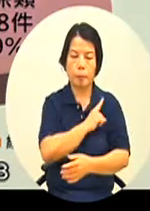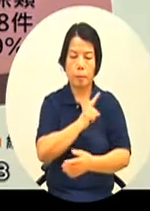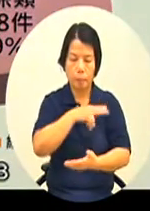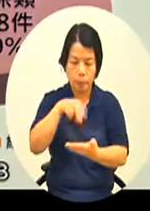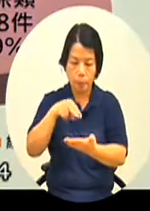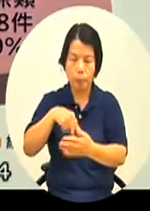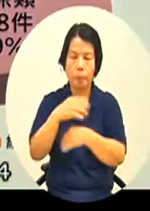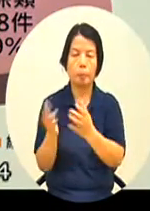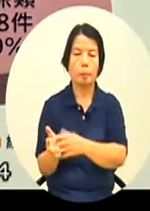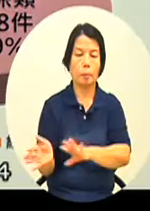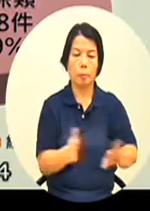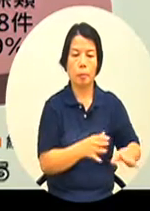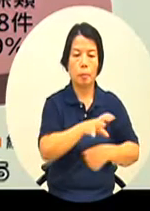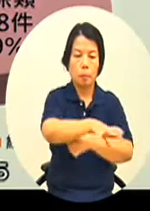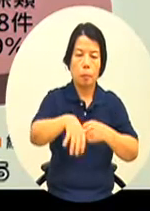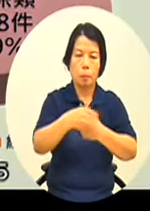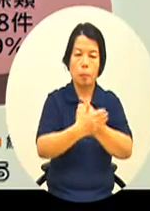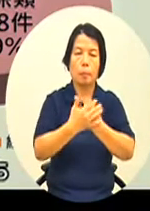环保类的部分，